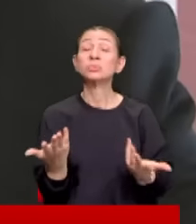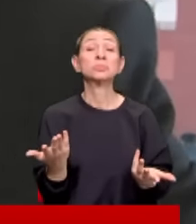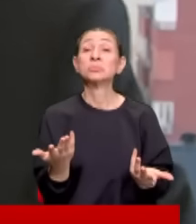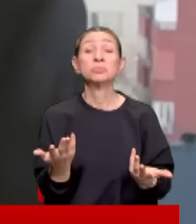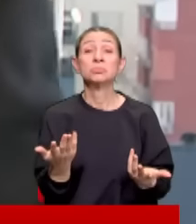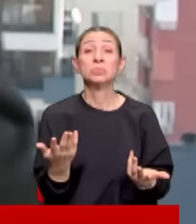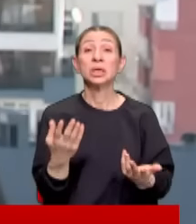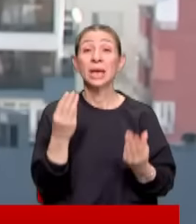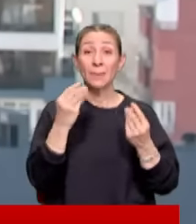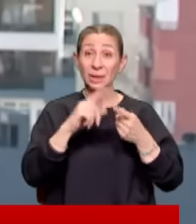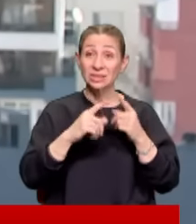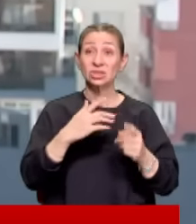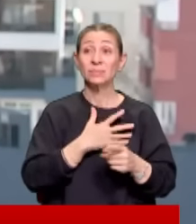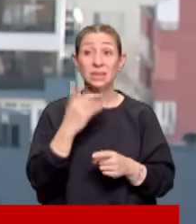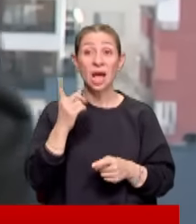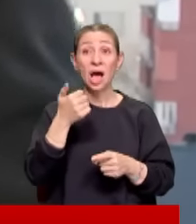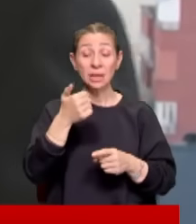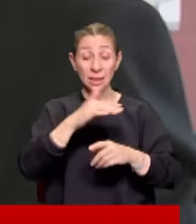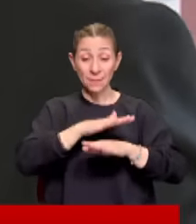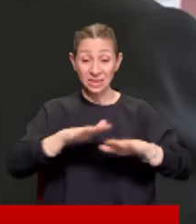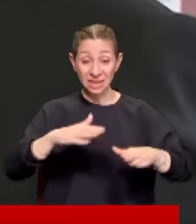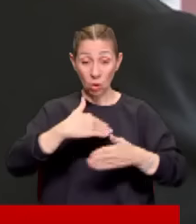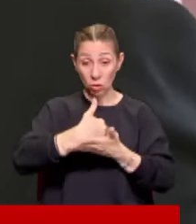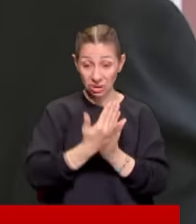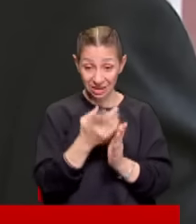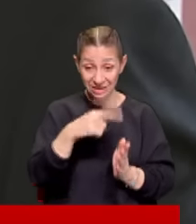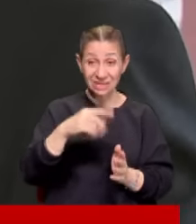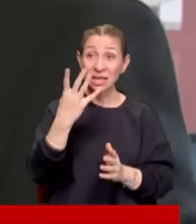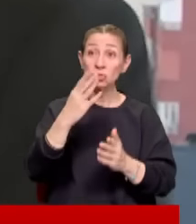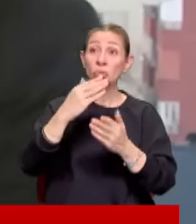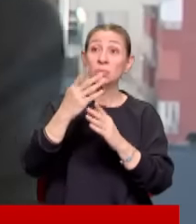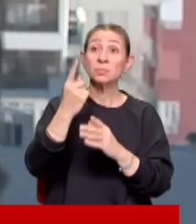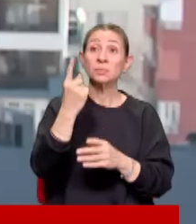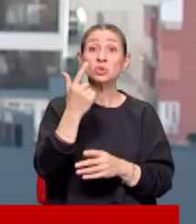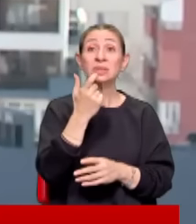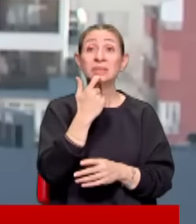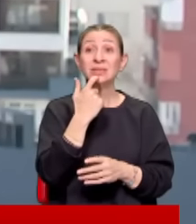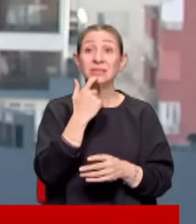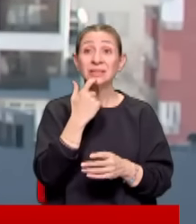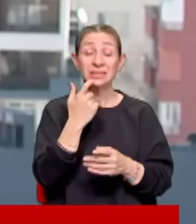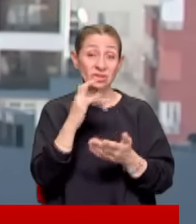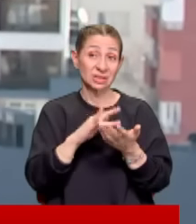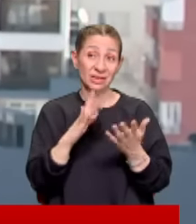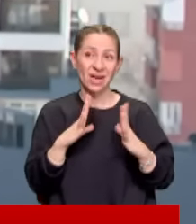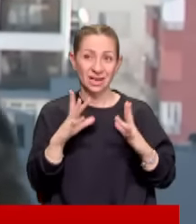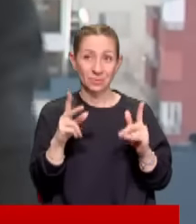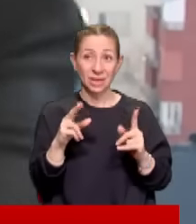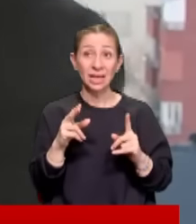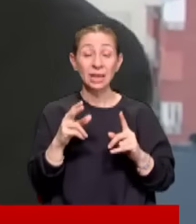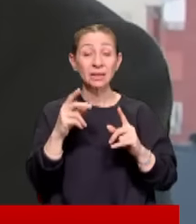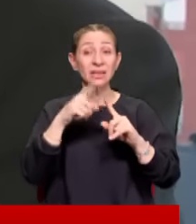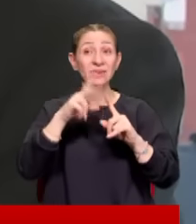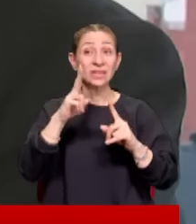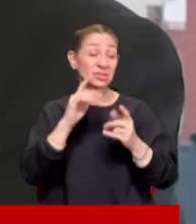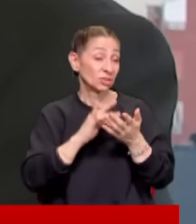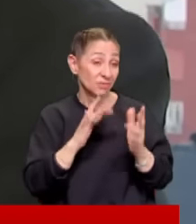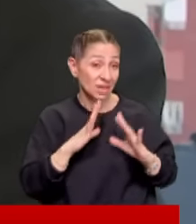Partisi'nin kefaleti var. Altılı Masa paydaşlarının diğer 4 partinin 1,5 yıllık kefaleti var. Medyanın kefaleti